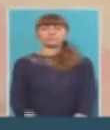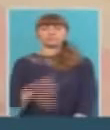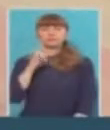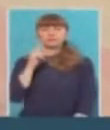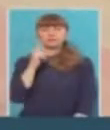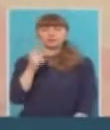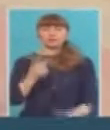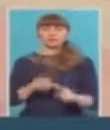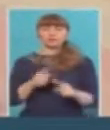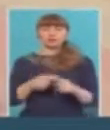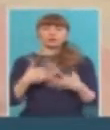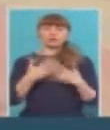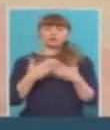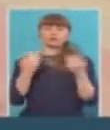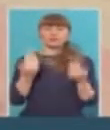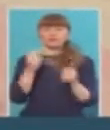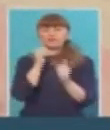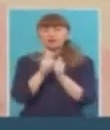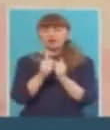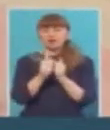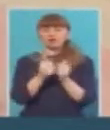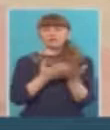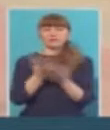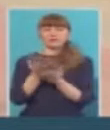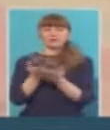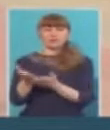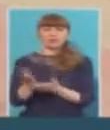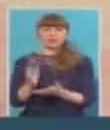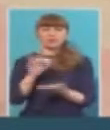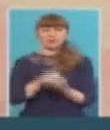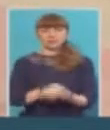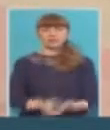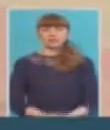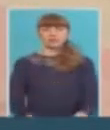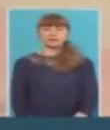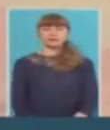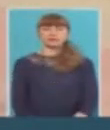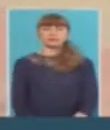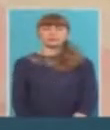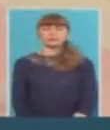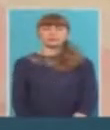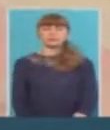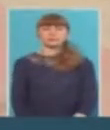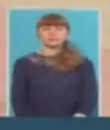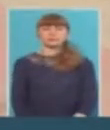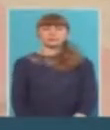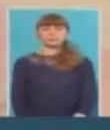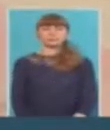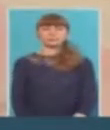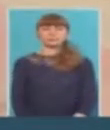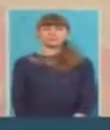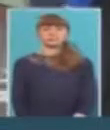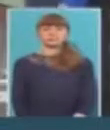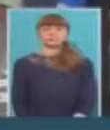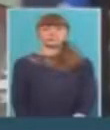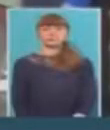дейінгі жас кәсіпкерлер. Қазіргі таңда міне 19-22 жасар, оның барлығы өзімізге қуантарлық